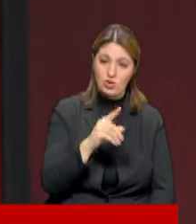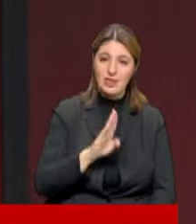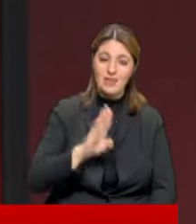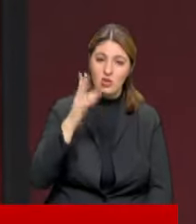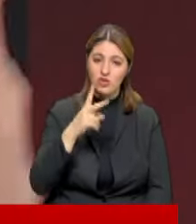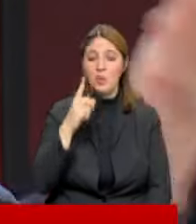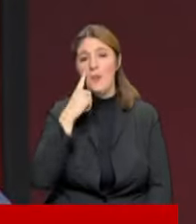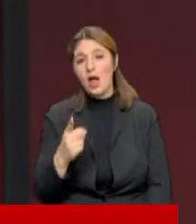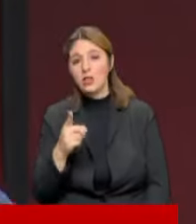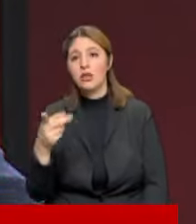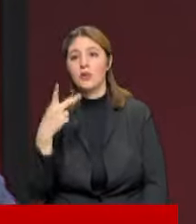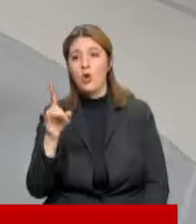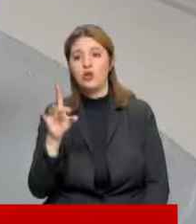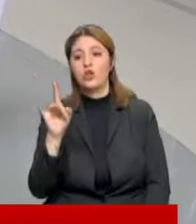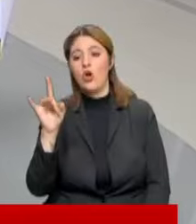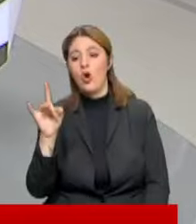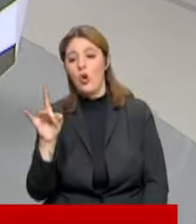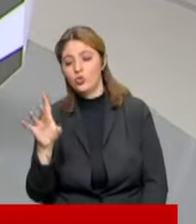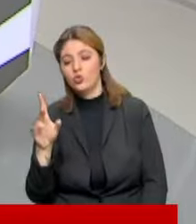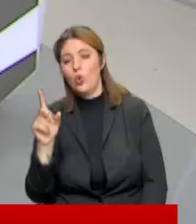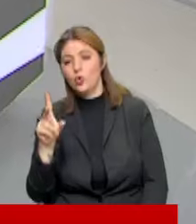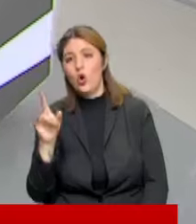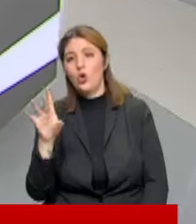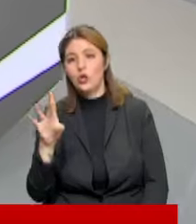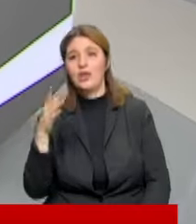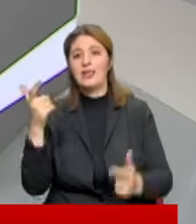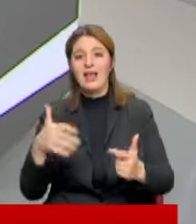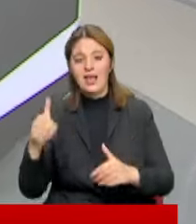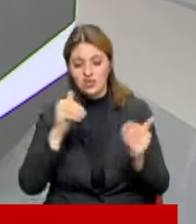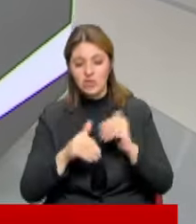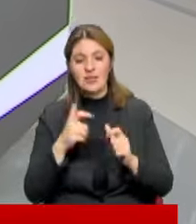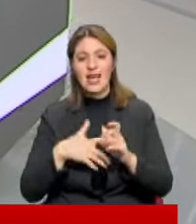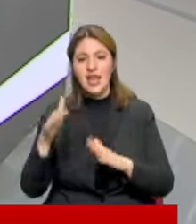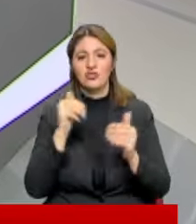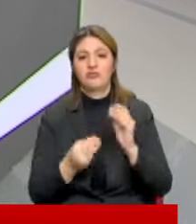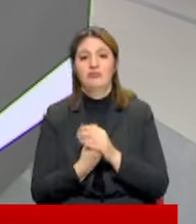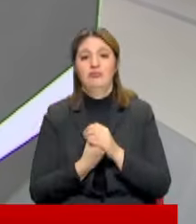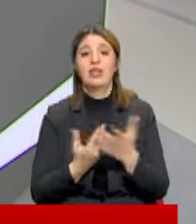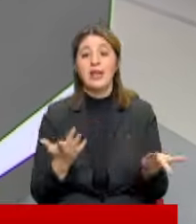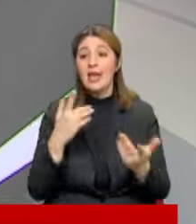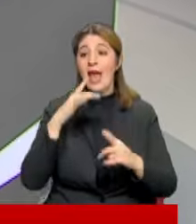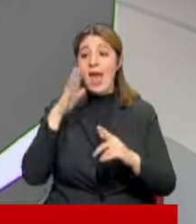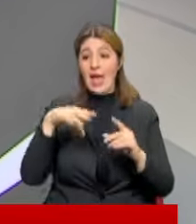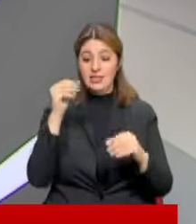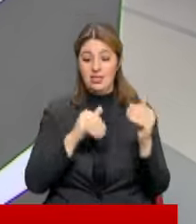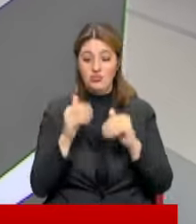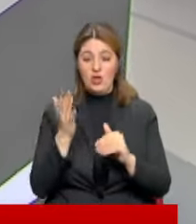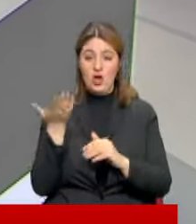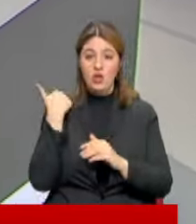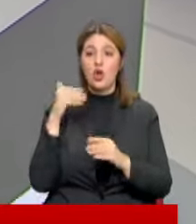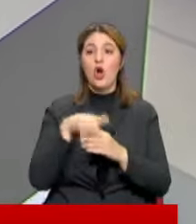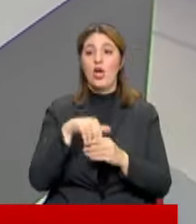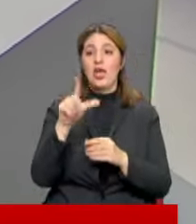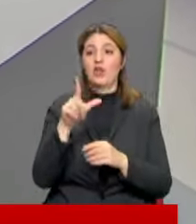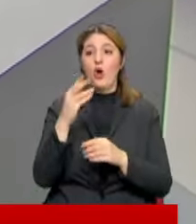açılım bir baktık 2014'te 13'te Cumhurbaşkanlığı ve yerel seçimler genel seçimler var yani her seçimden önce Oya